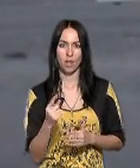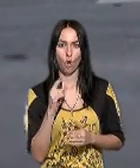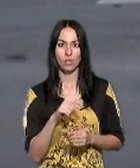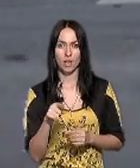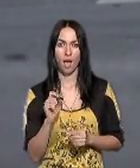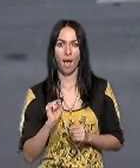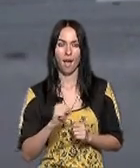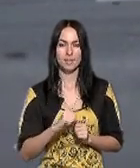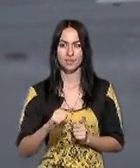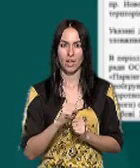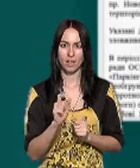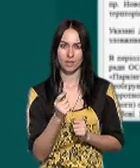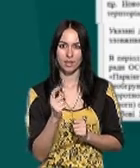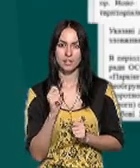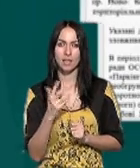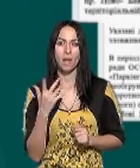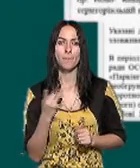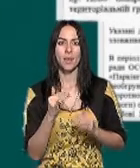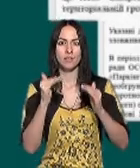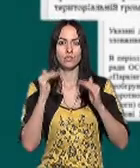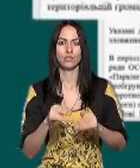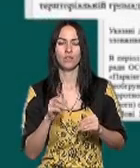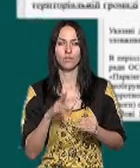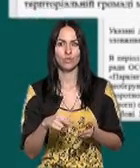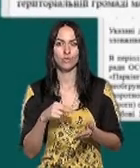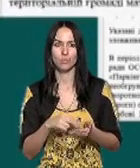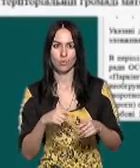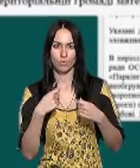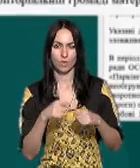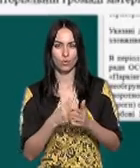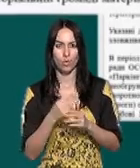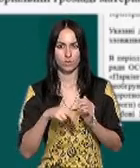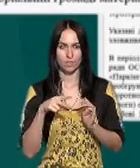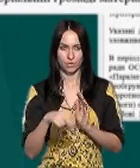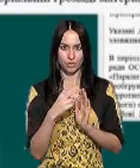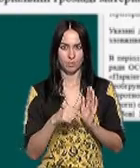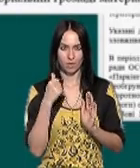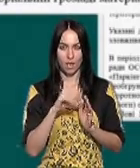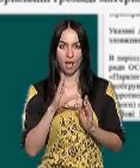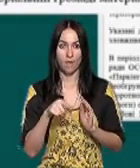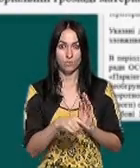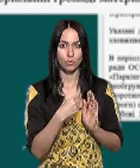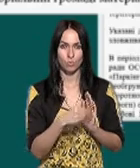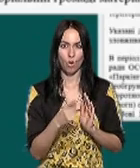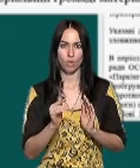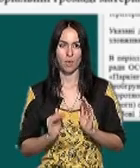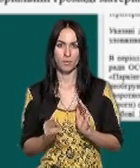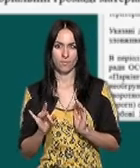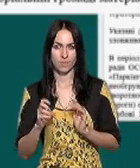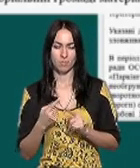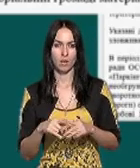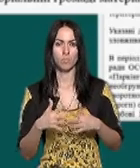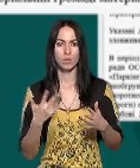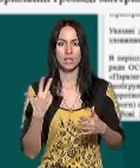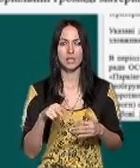за вп'ятеро заниженими цінами продавали до кінця 2017 року. Усе придбала одна приватна фірма. Це понад 30 тисяч кубічних метрів крихти